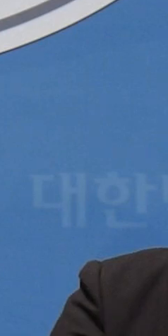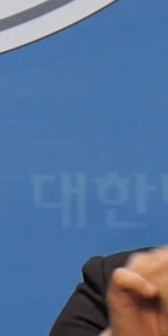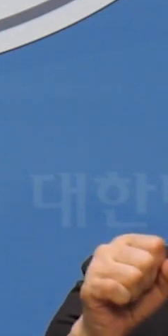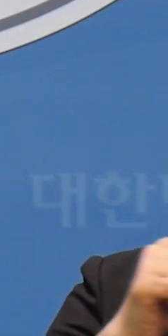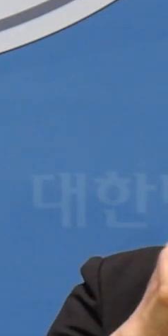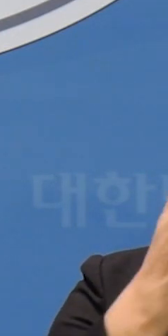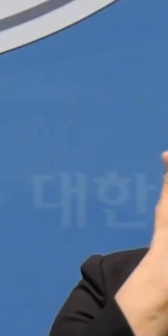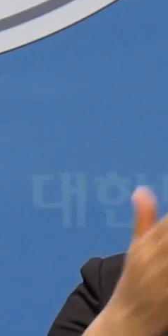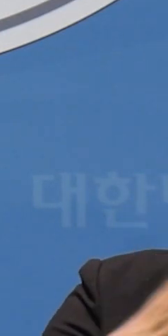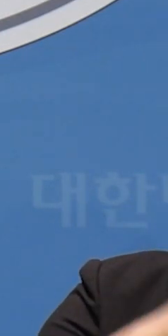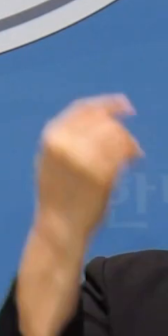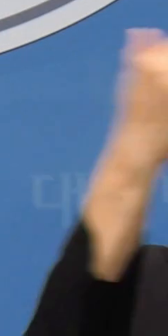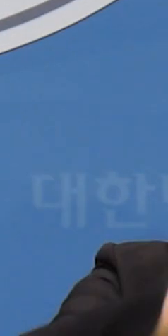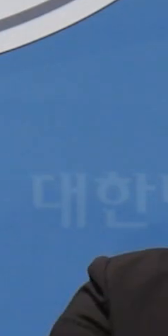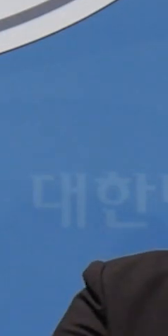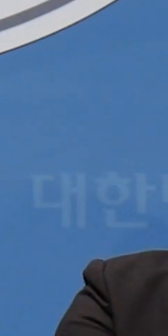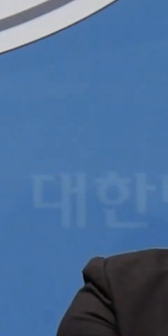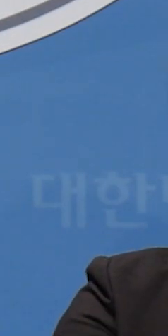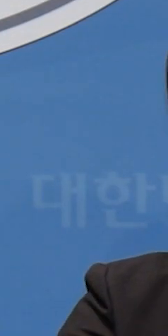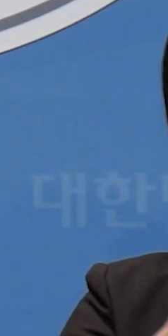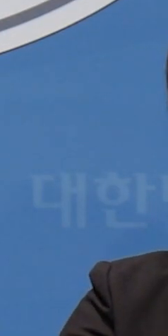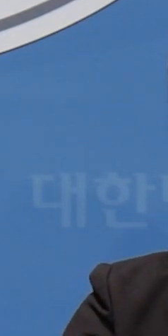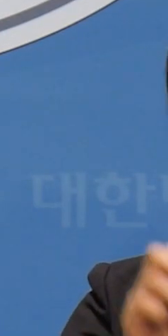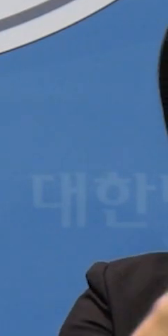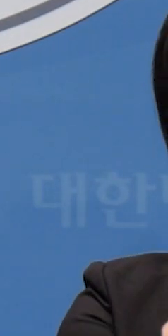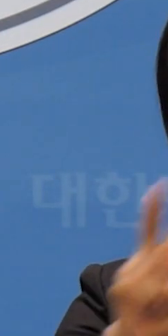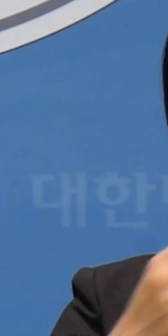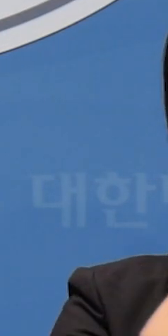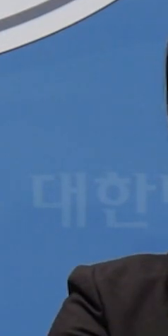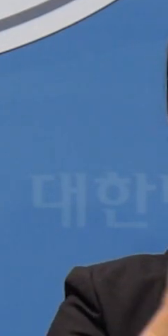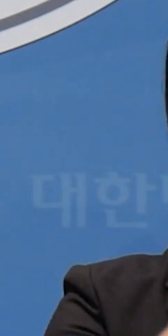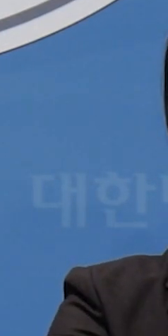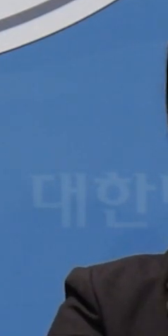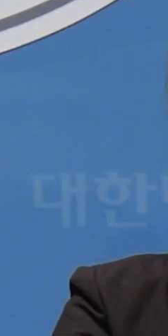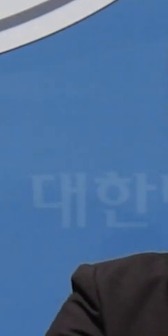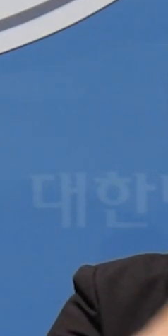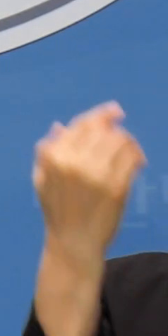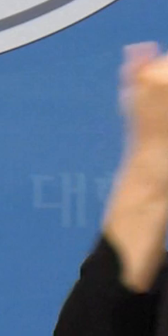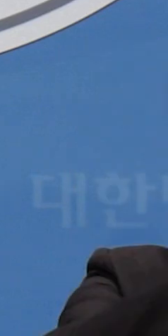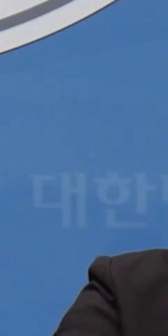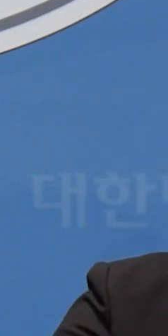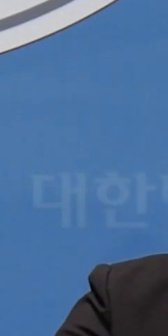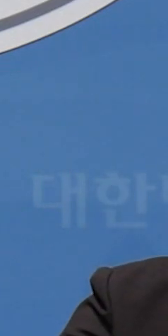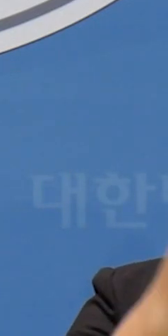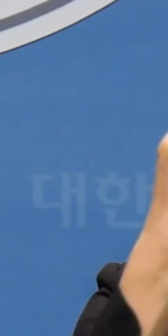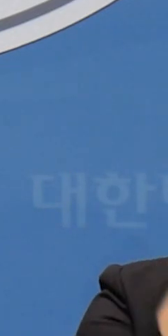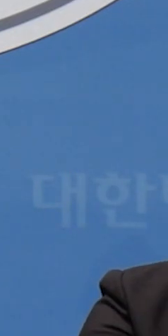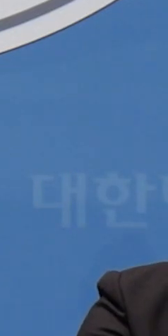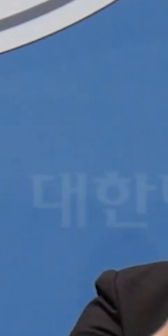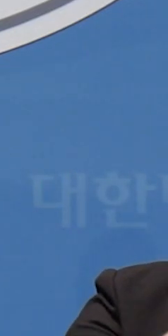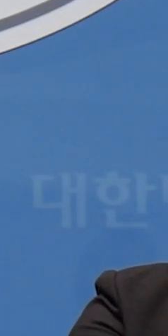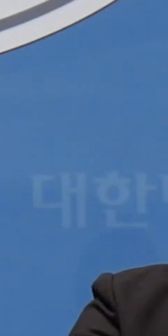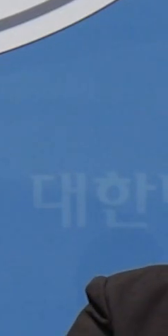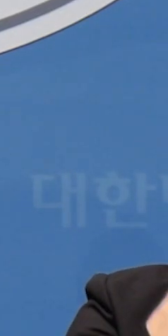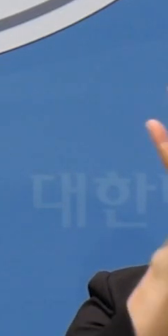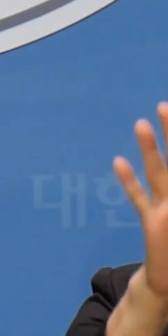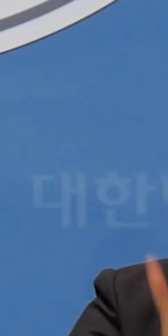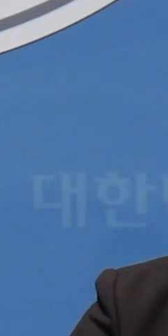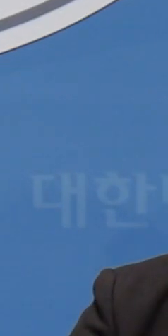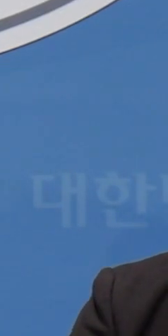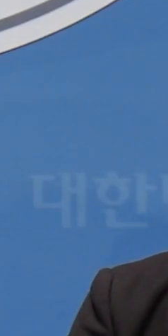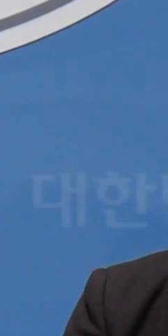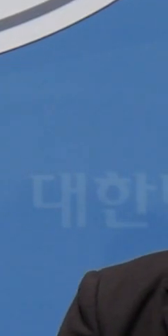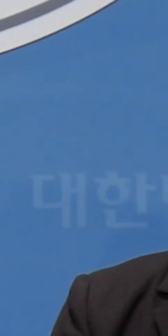국민의힘이 하는 정책은 실천이지만 야당인 민주당이 하는 정책은 단순한 약속에 불과할 뿐입니다.